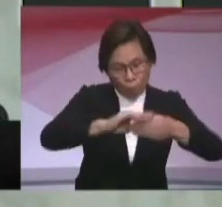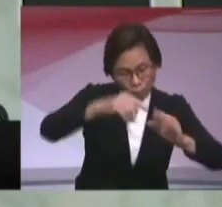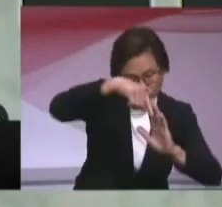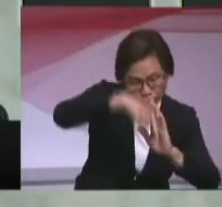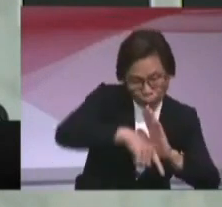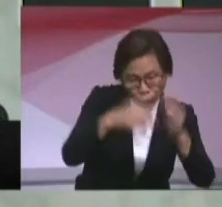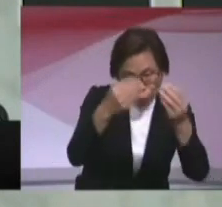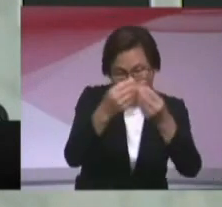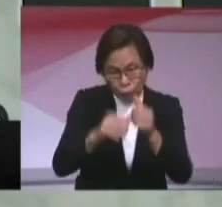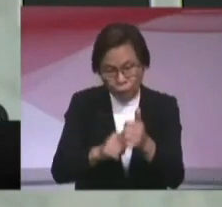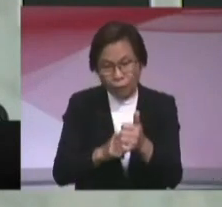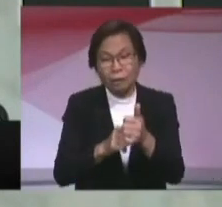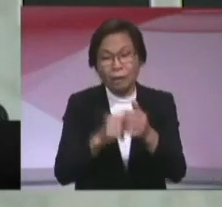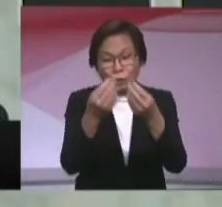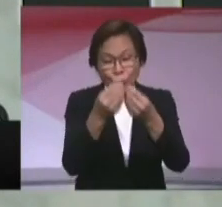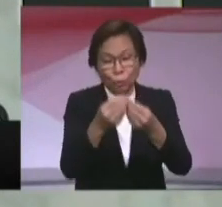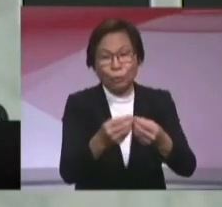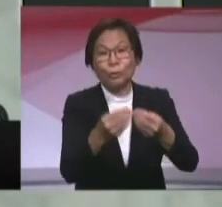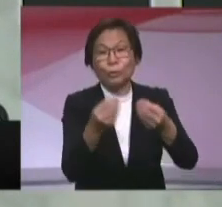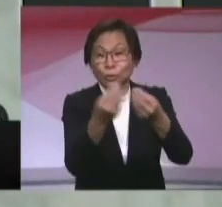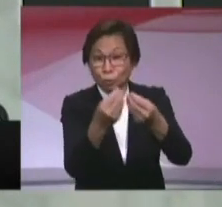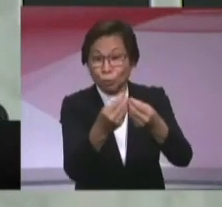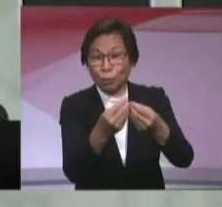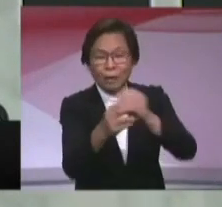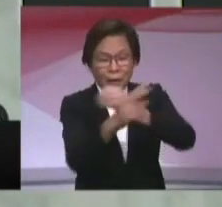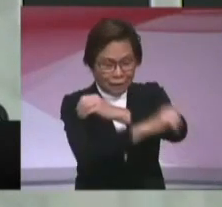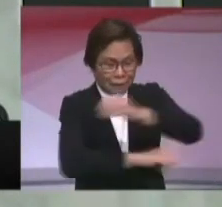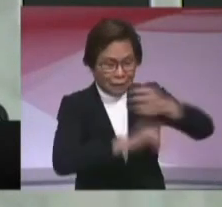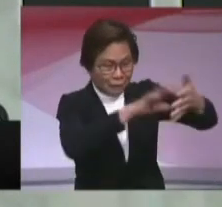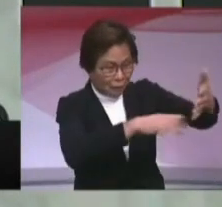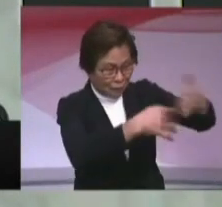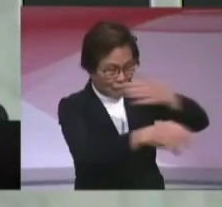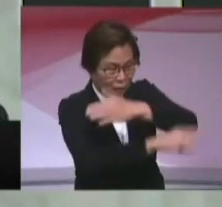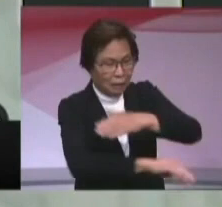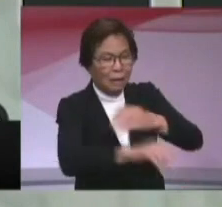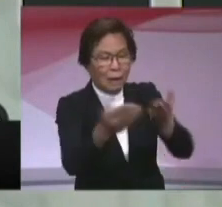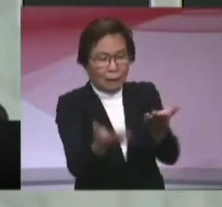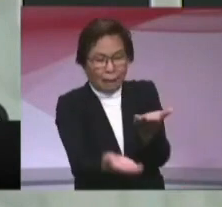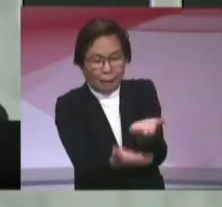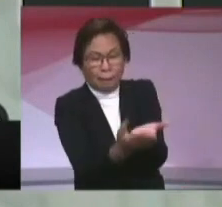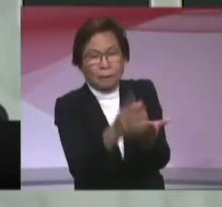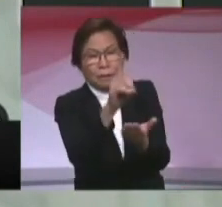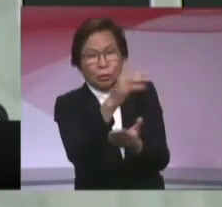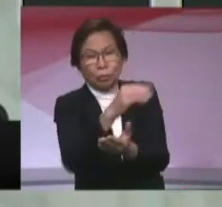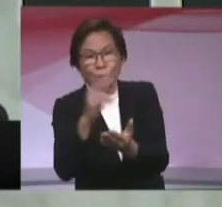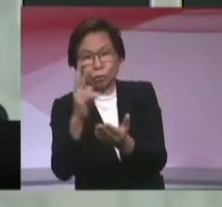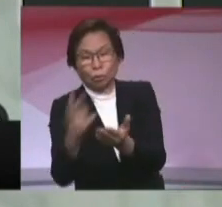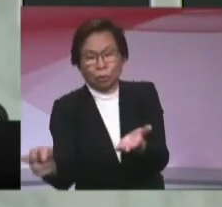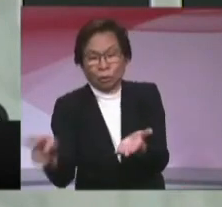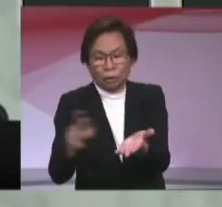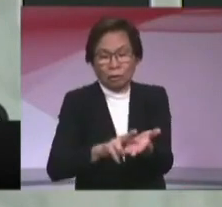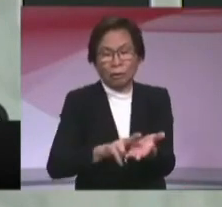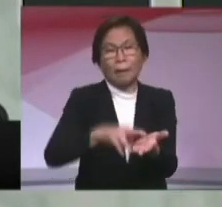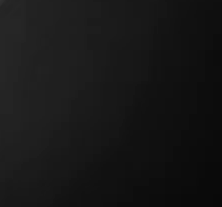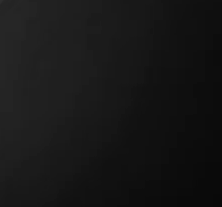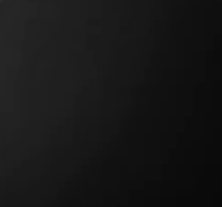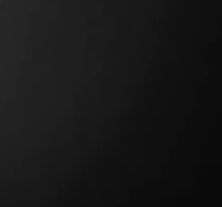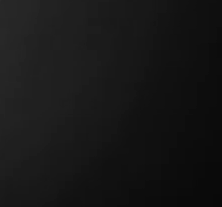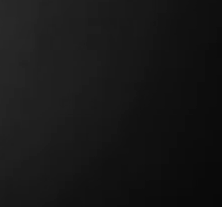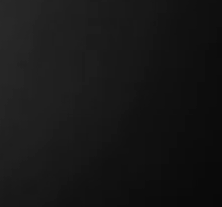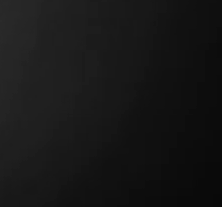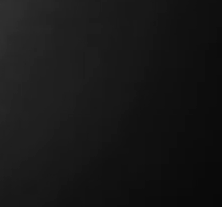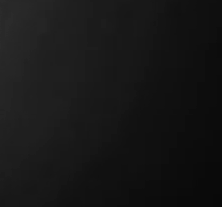kes mengikut negeri adalah seperti di lampiran 1 dan 2 yang disertakan bersama dengan kenyataan media ini.